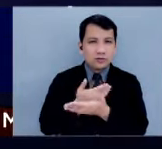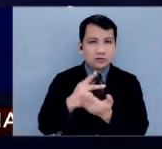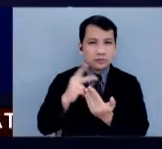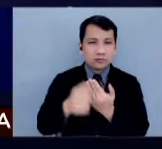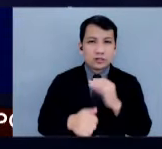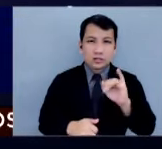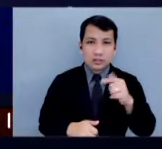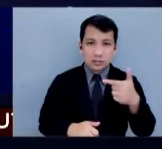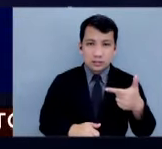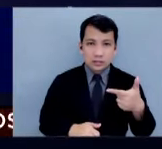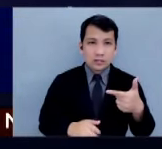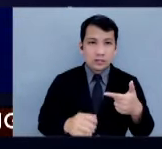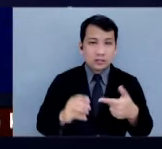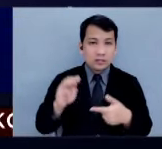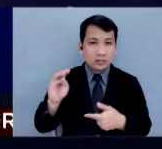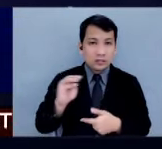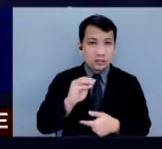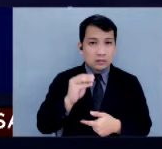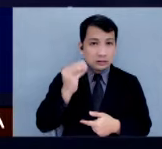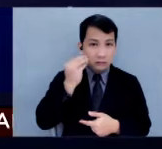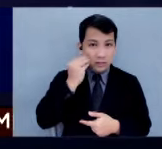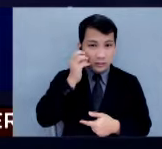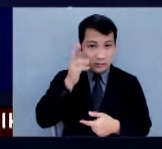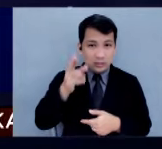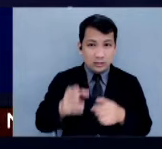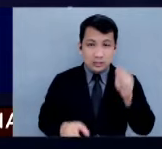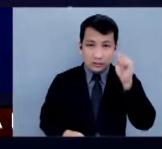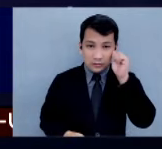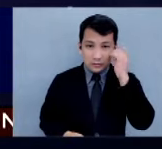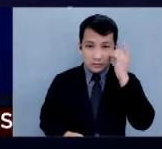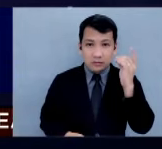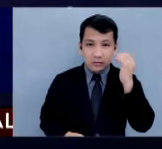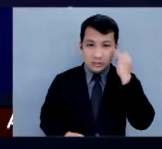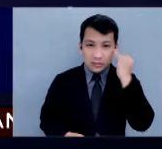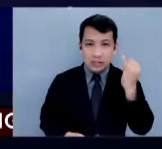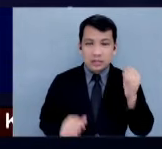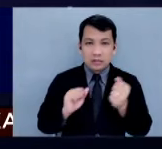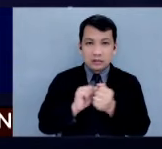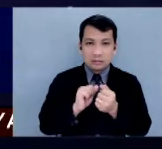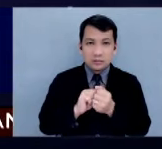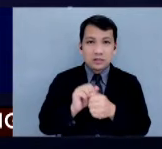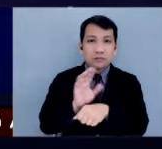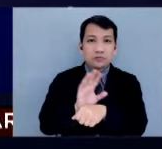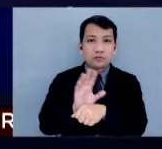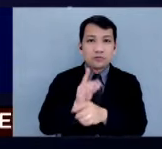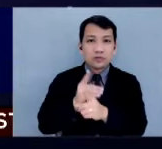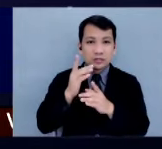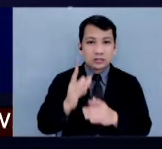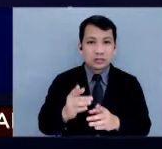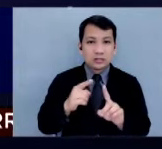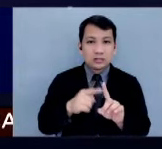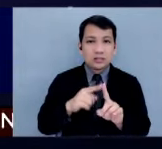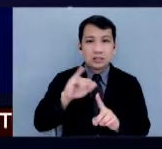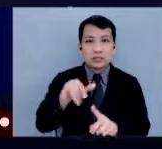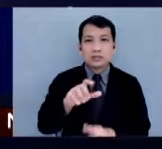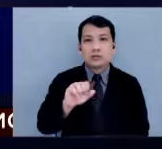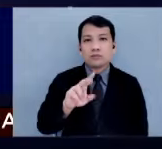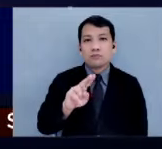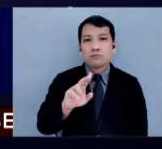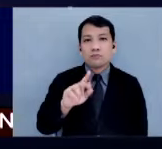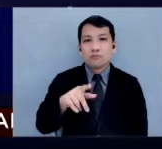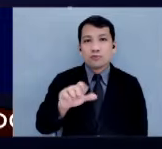Maris Racal at Anthony Jennings, all smiles sila habang kasama ang film director na si Jason Paul Laksamana.